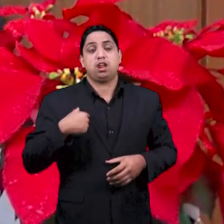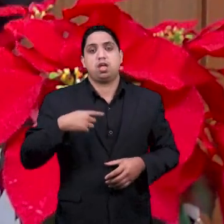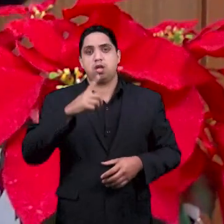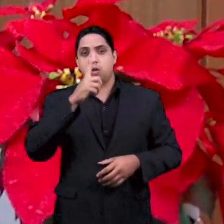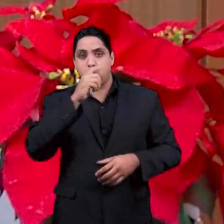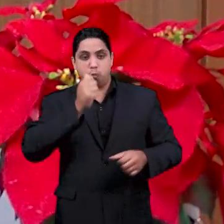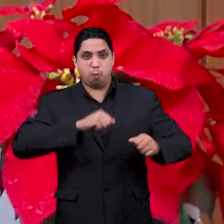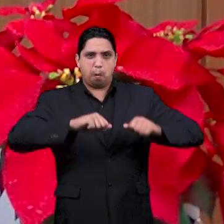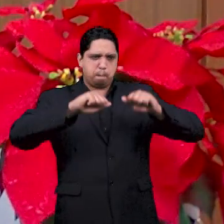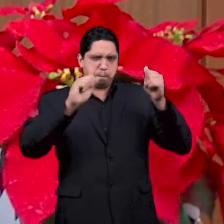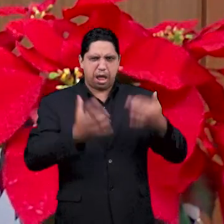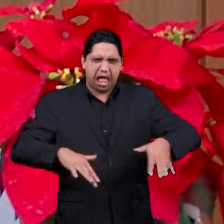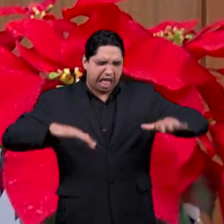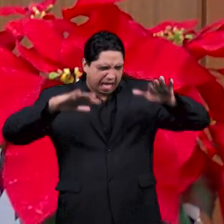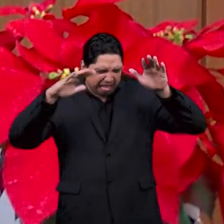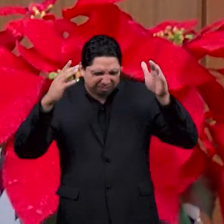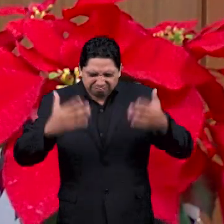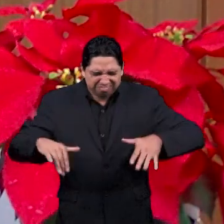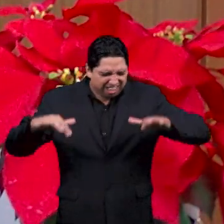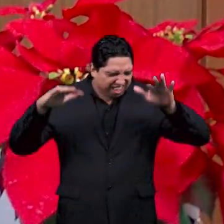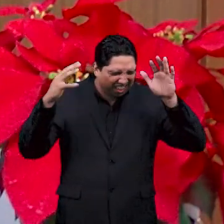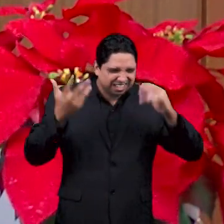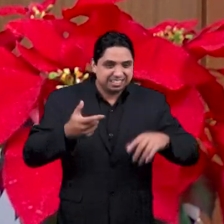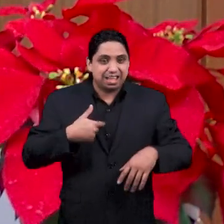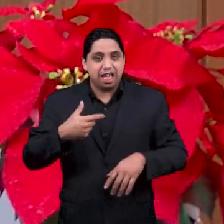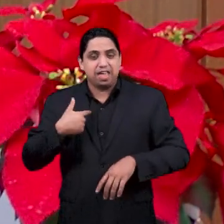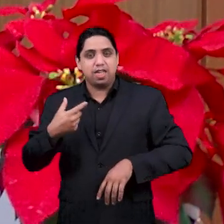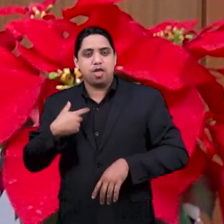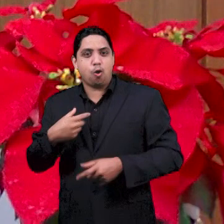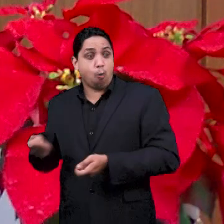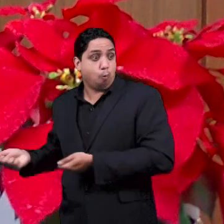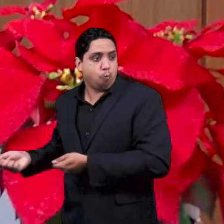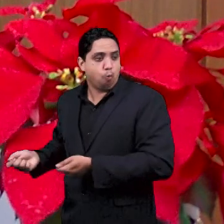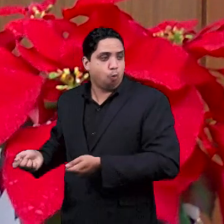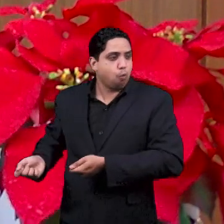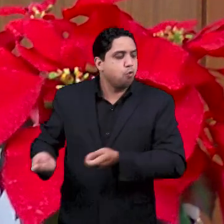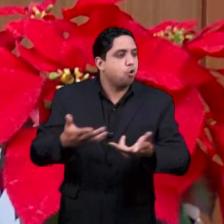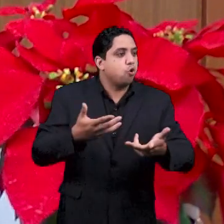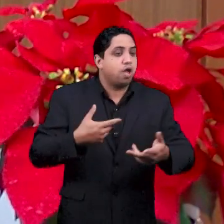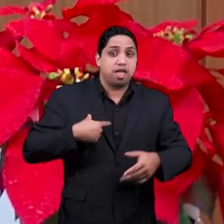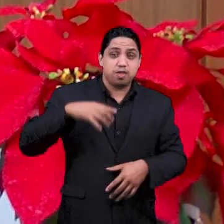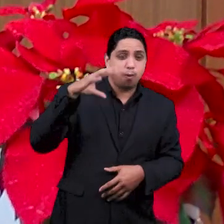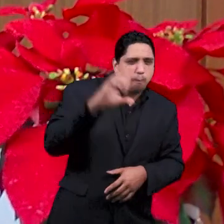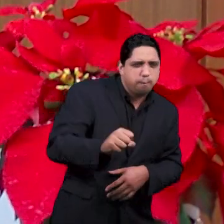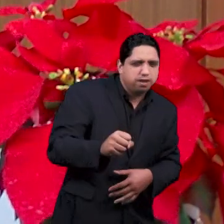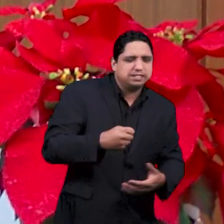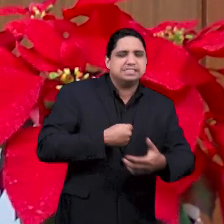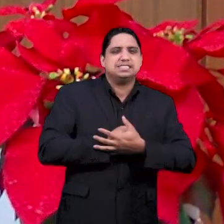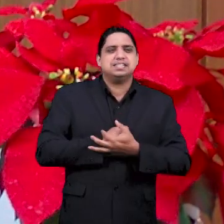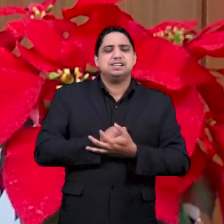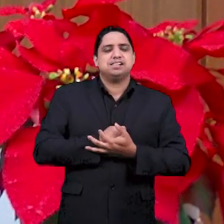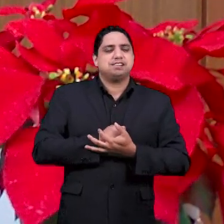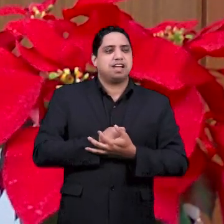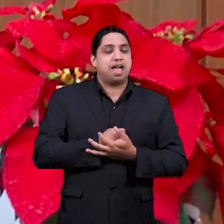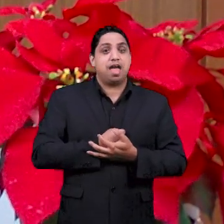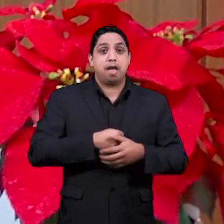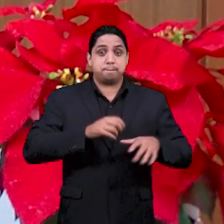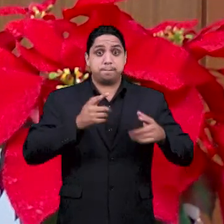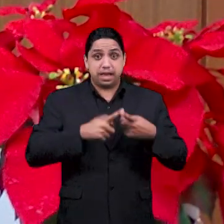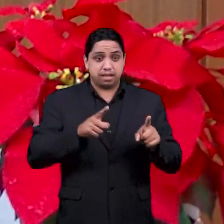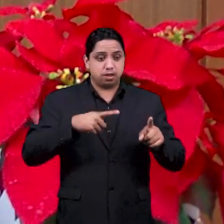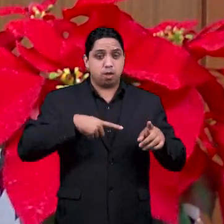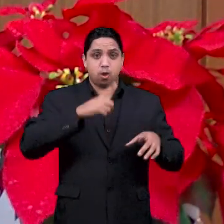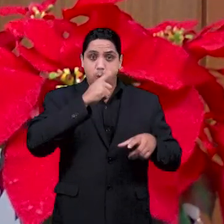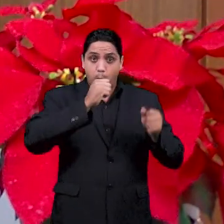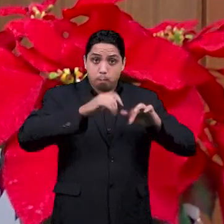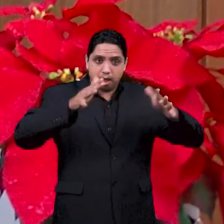Бушующим, тебя кто-то бросил, спасательный круг, ты схватился за него, все, я спасен, и потом отпустил этот